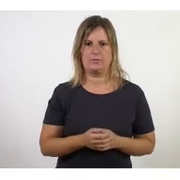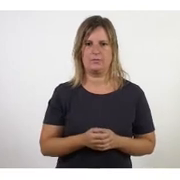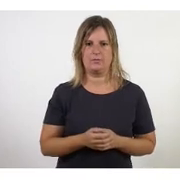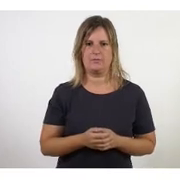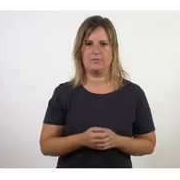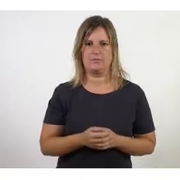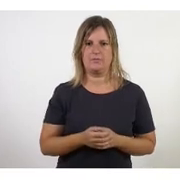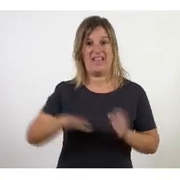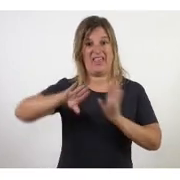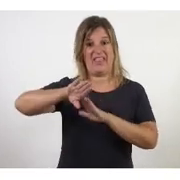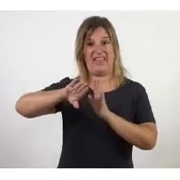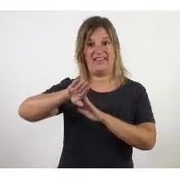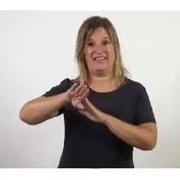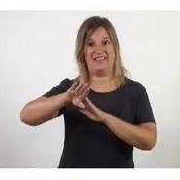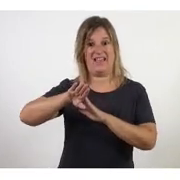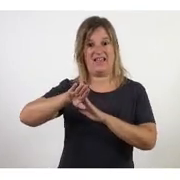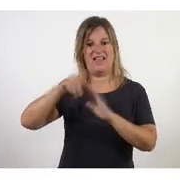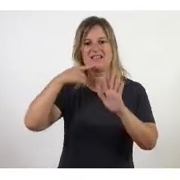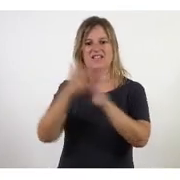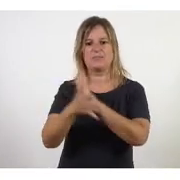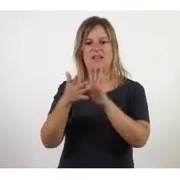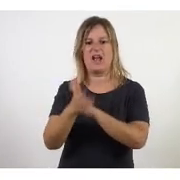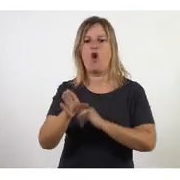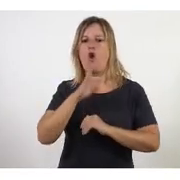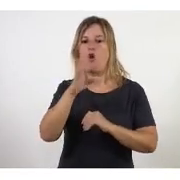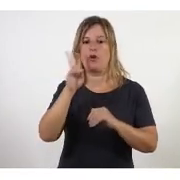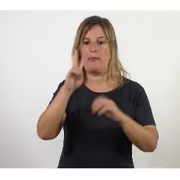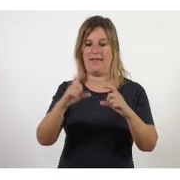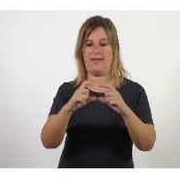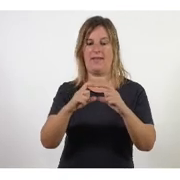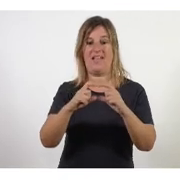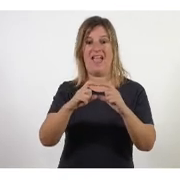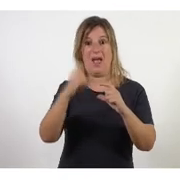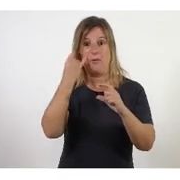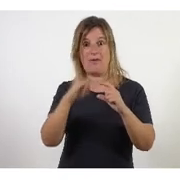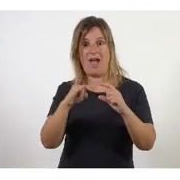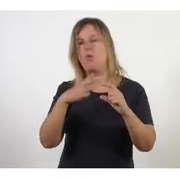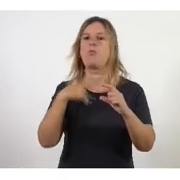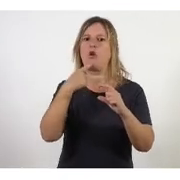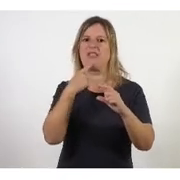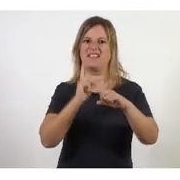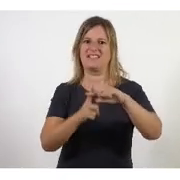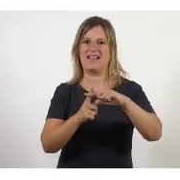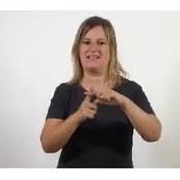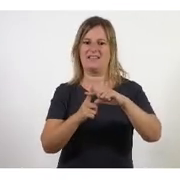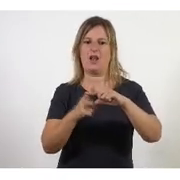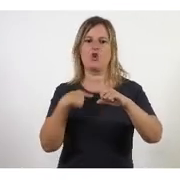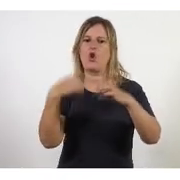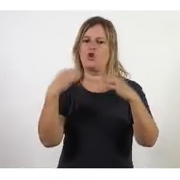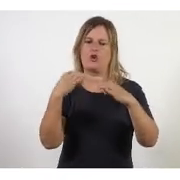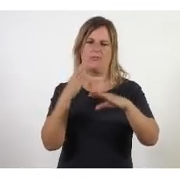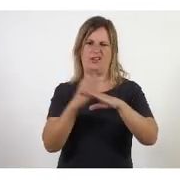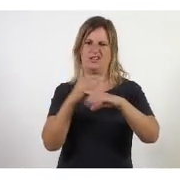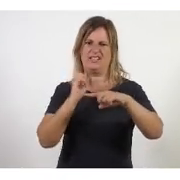tenim la ubicació d'aquests subtítols. I ara mateix estan al centre, veieu? Posició al centre. Alineació, us recomano, centrada, com ja us posa